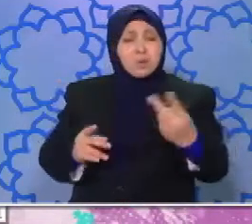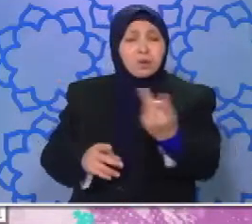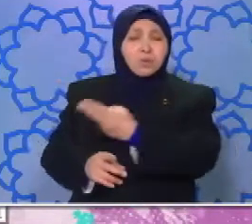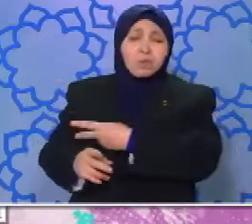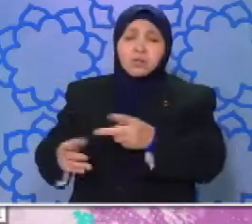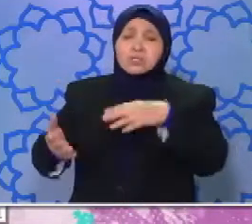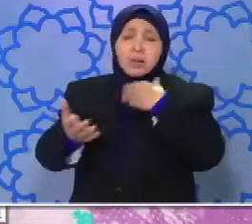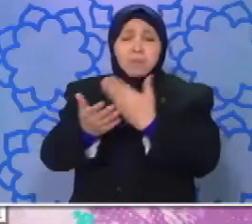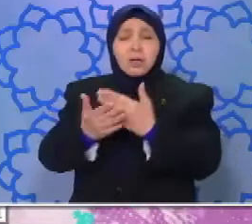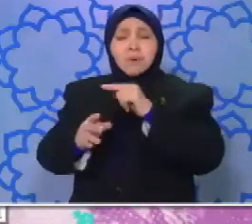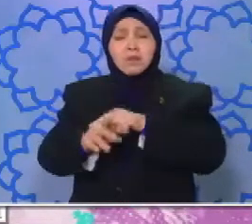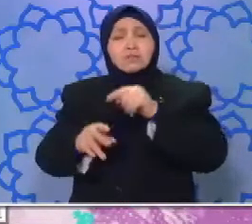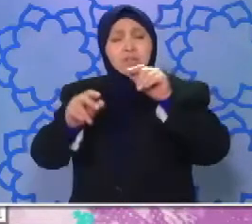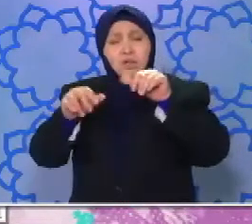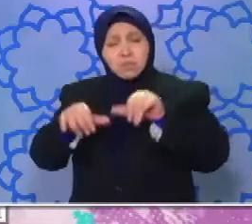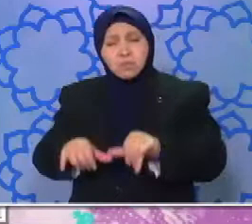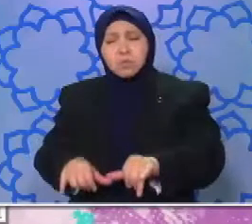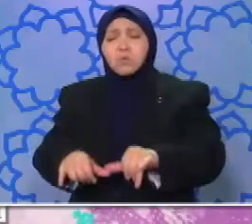إذا